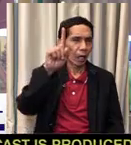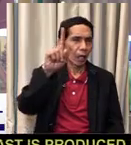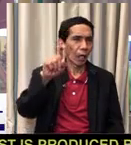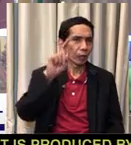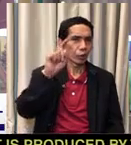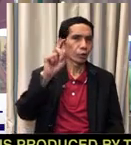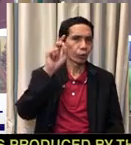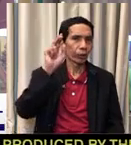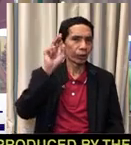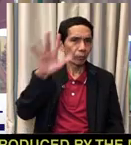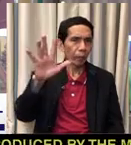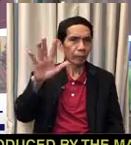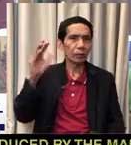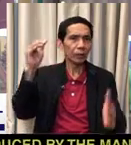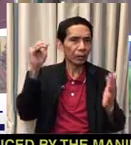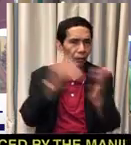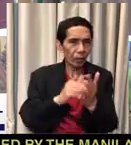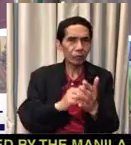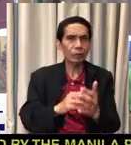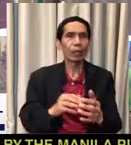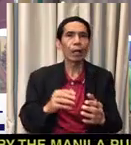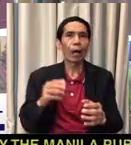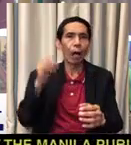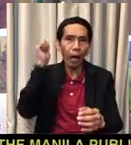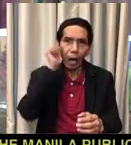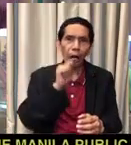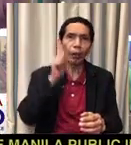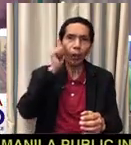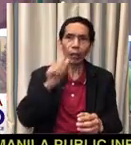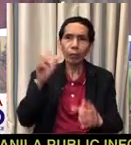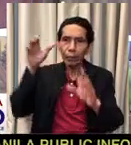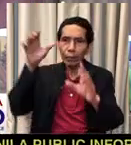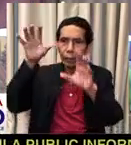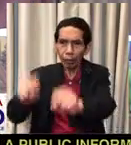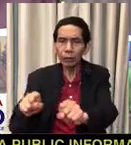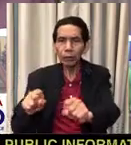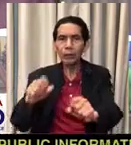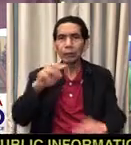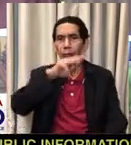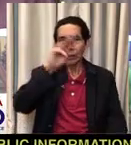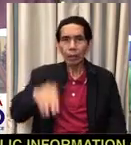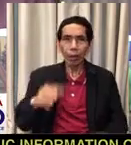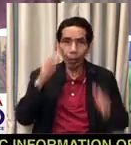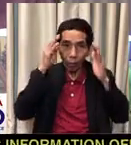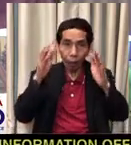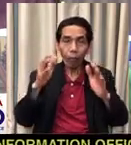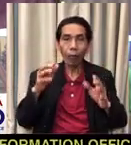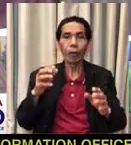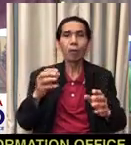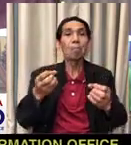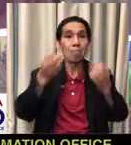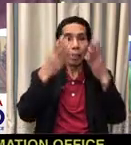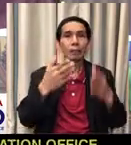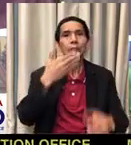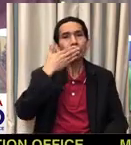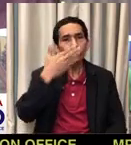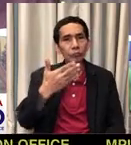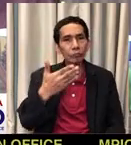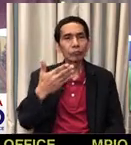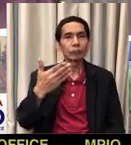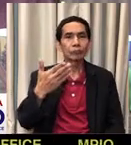125,000, you do your math. Ilan ang nahuhuli araw-araw? Ito po'y sa Maynila lang. Maraming salamat sa